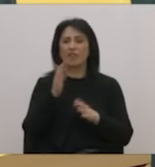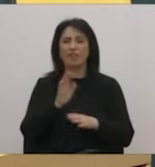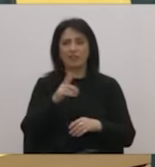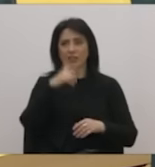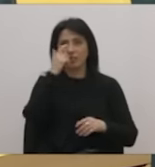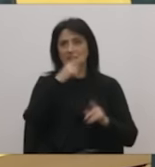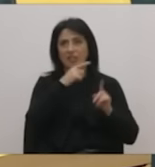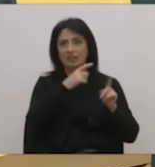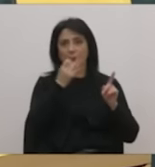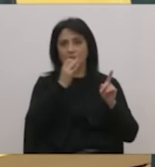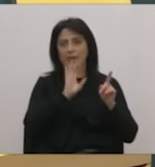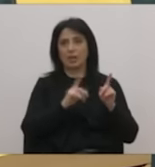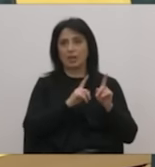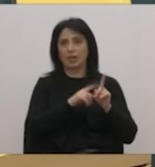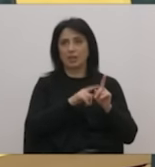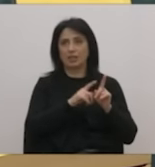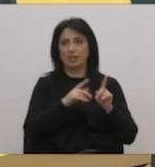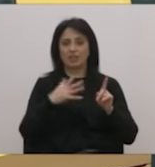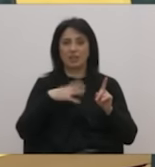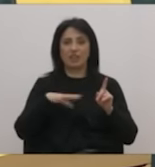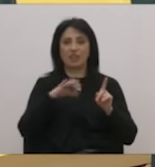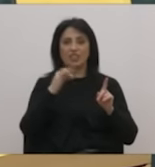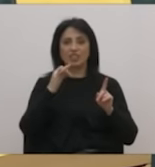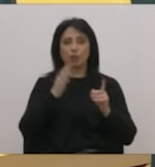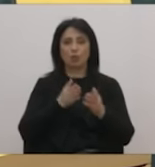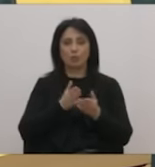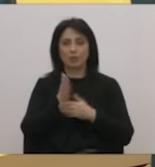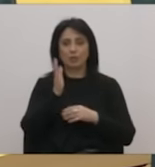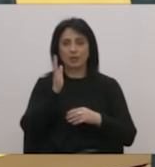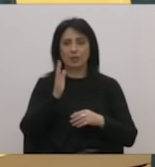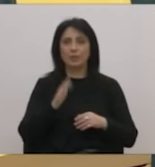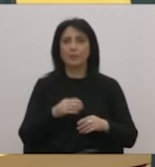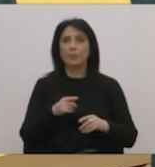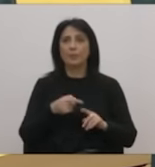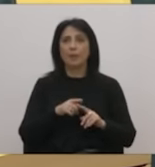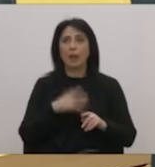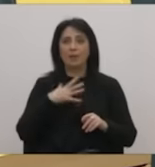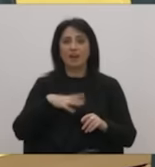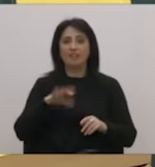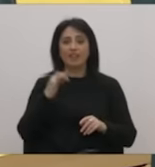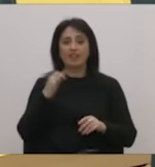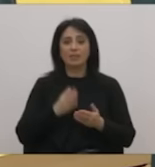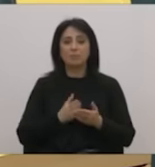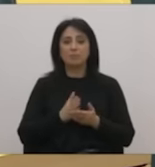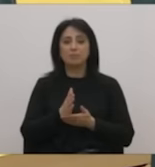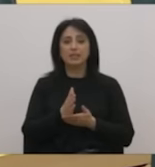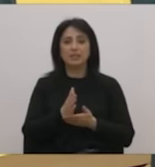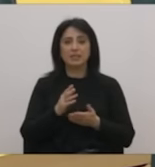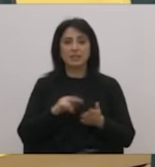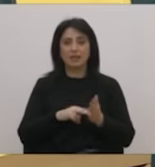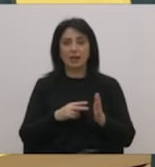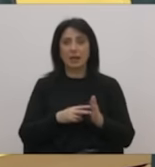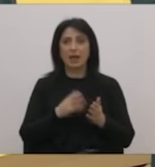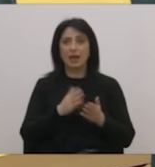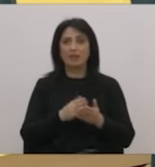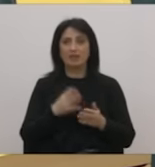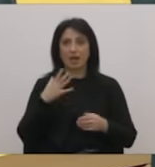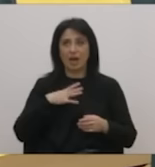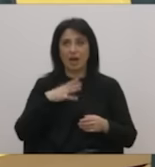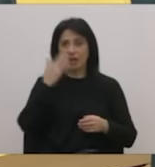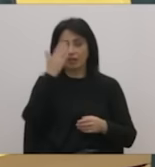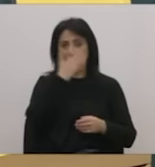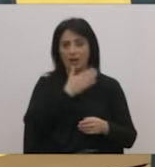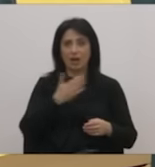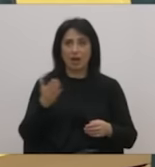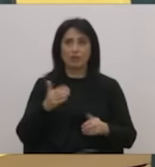ბიძინა ივანიშვილს არ აინტერესებს ამ ქვეყნის ისტორიული მისია. Და ამ ქვეყნის ისტორიული მისია არის ის, რომ ქართველი